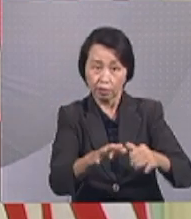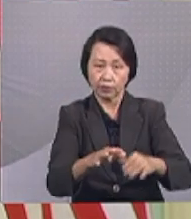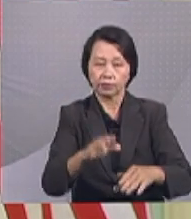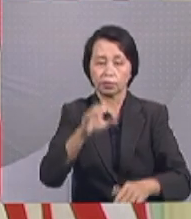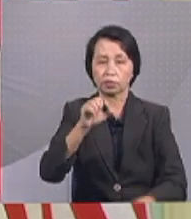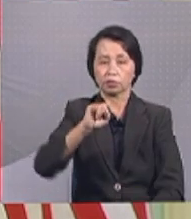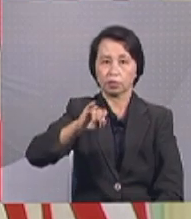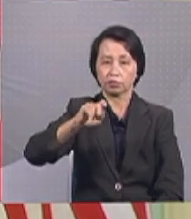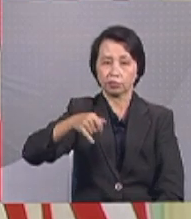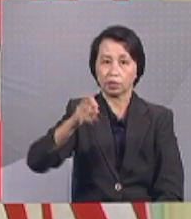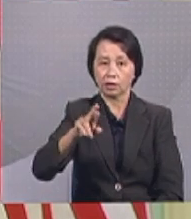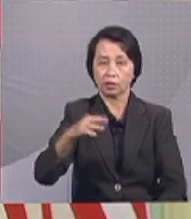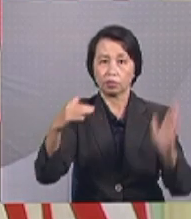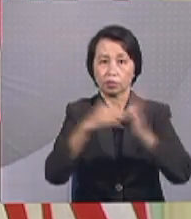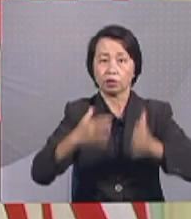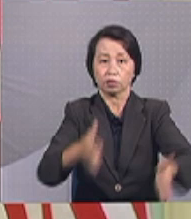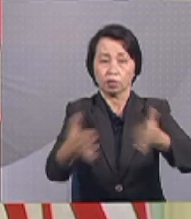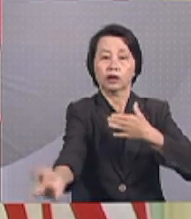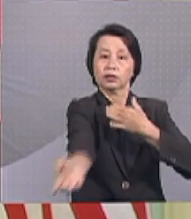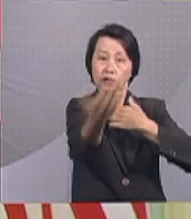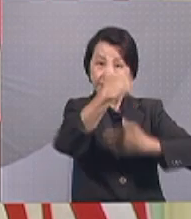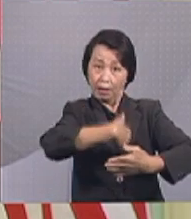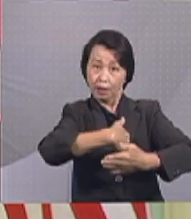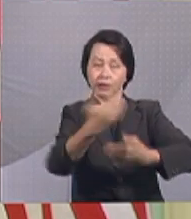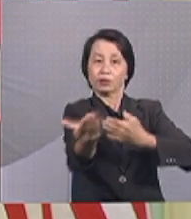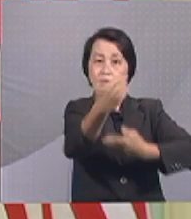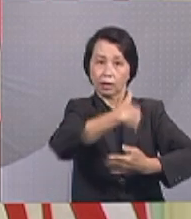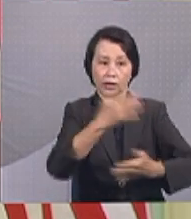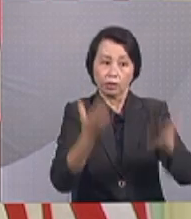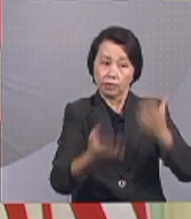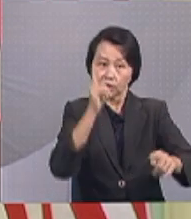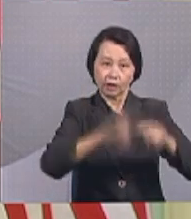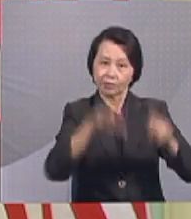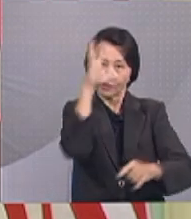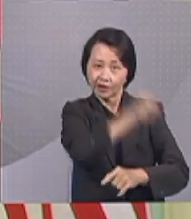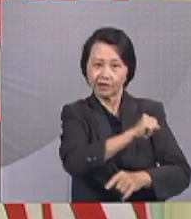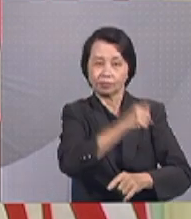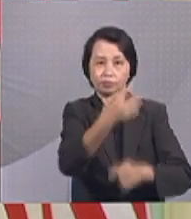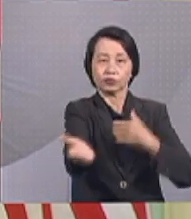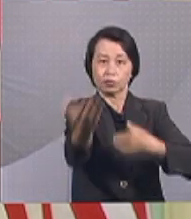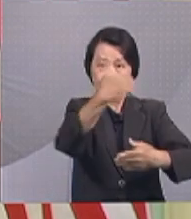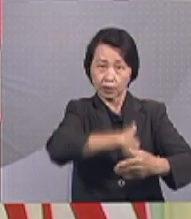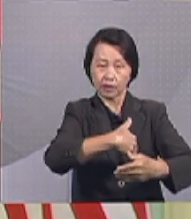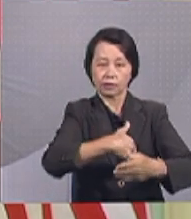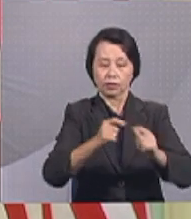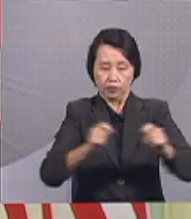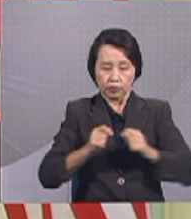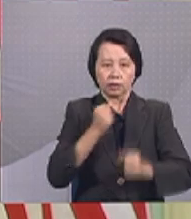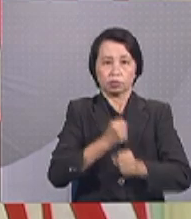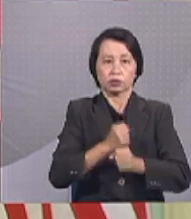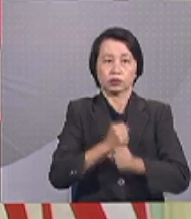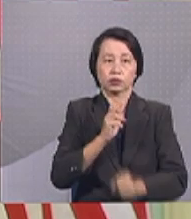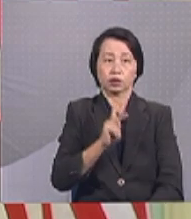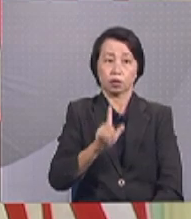SGR, Sekatan Jalan Raya balik, tidak mana mereka mungkin terlepas untuk mereka pulang balik ke tempat kerja di Kuala